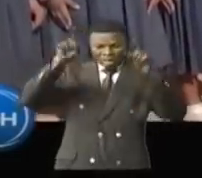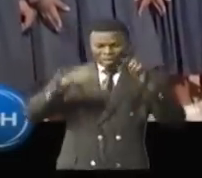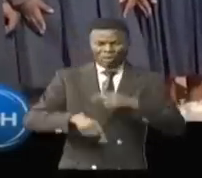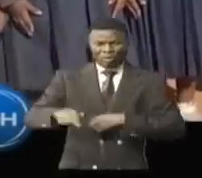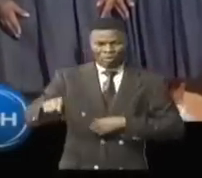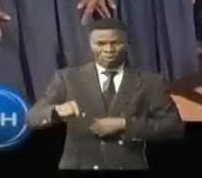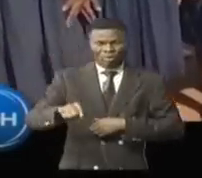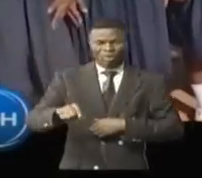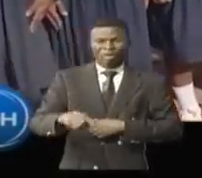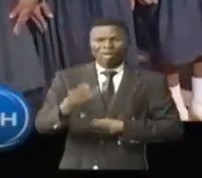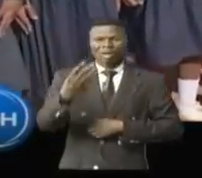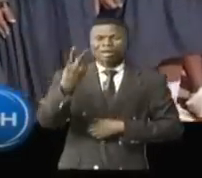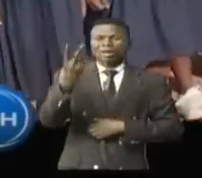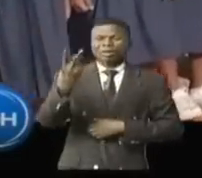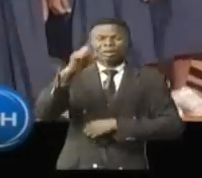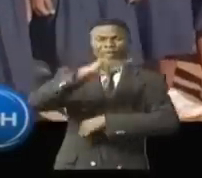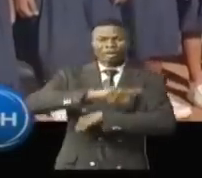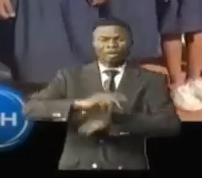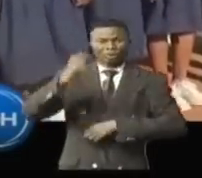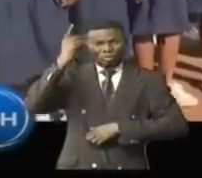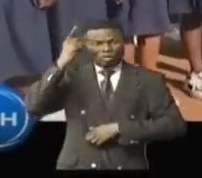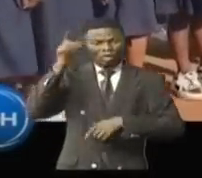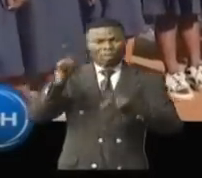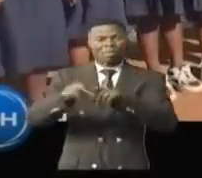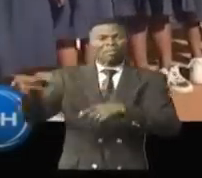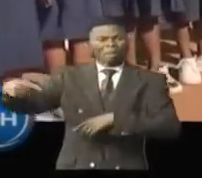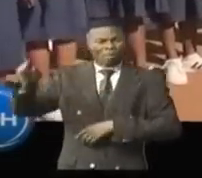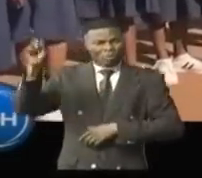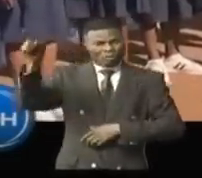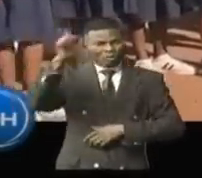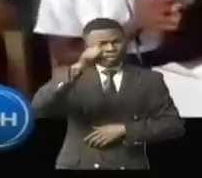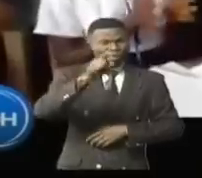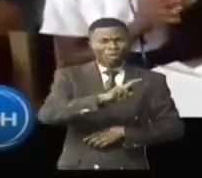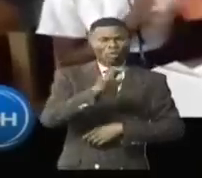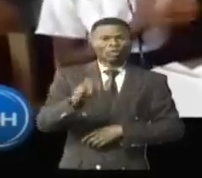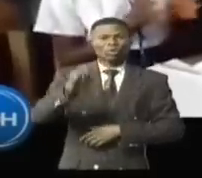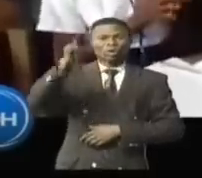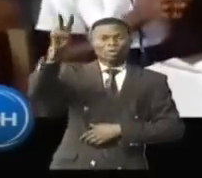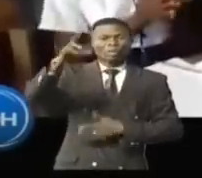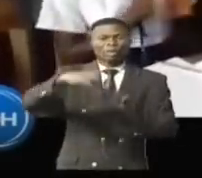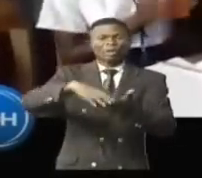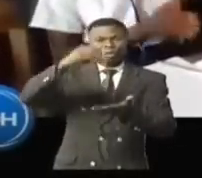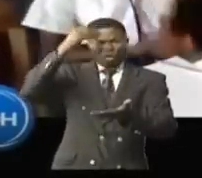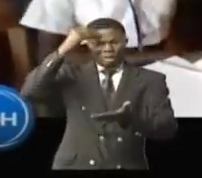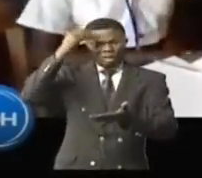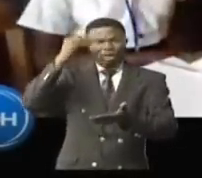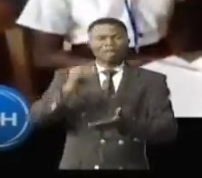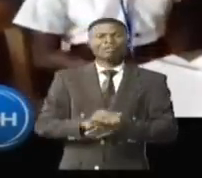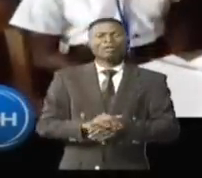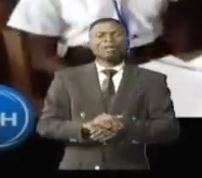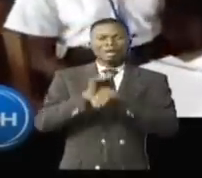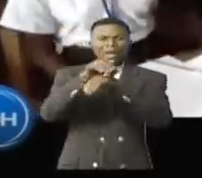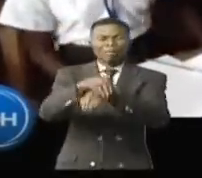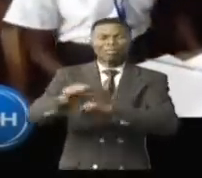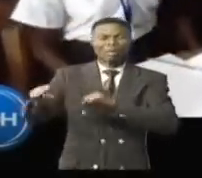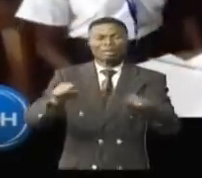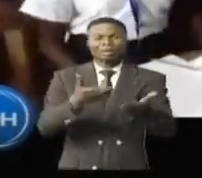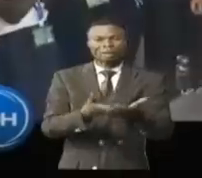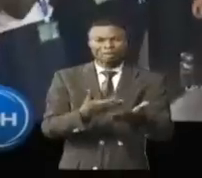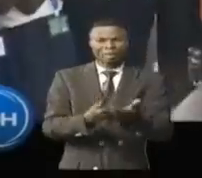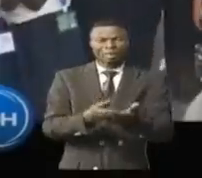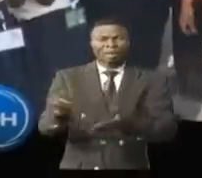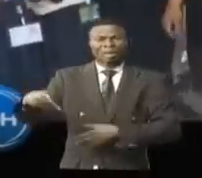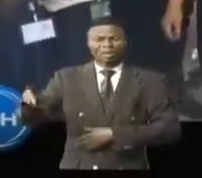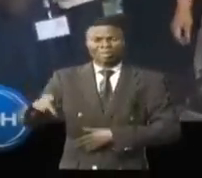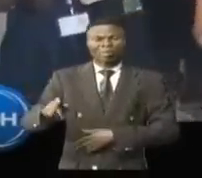pendant 48 heures à Kinshasa, comme à l'intérieur du pays, plus de 2 millions de candidats vont devoir se mettre à l'épreuve. Dans la province